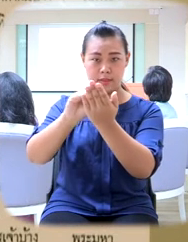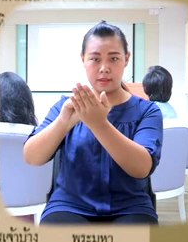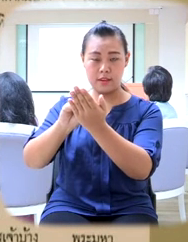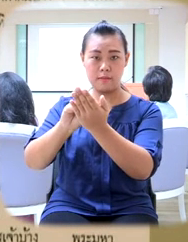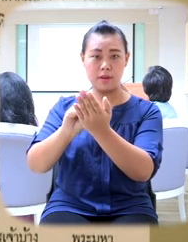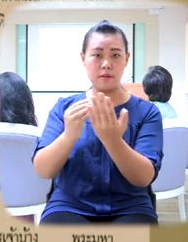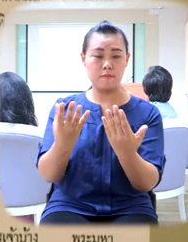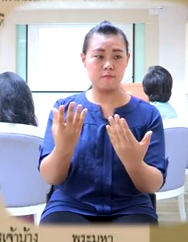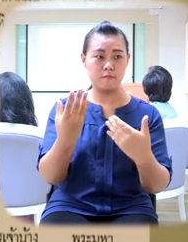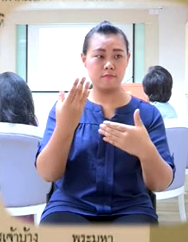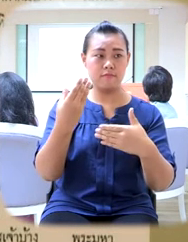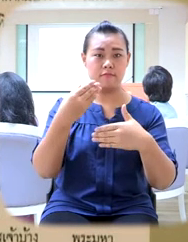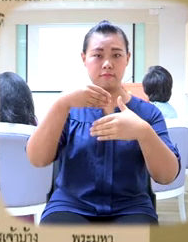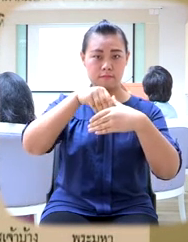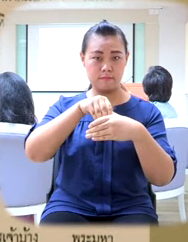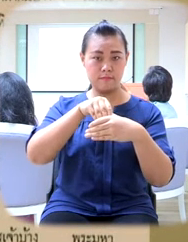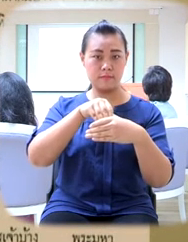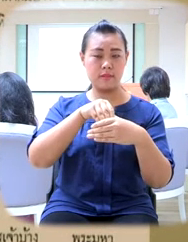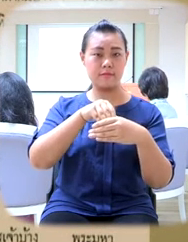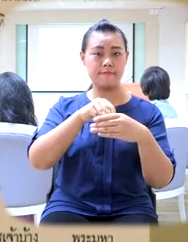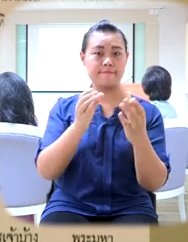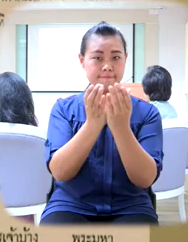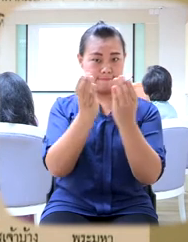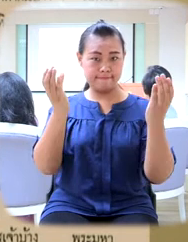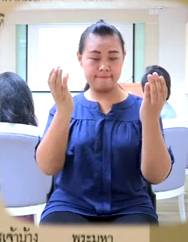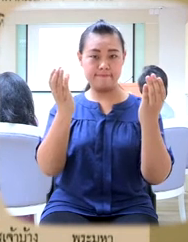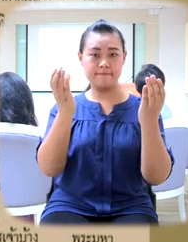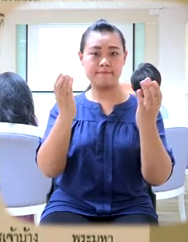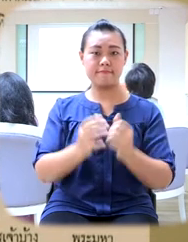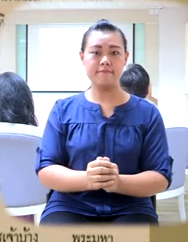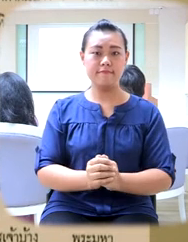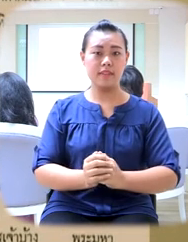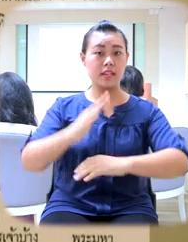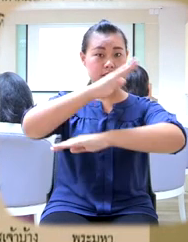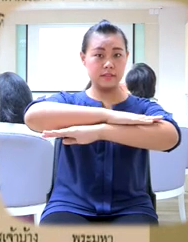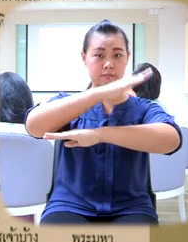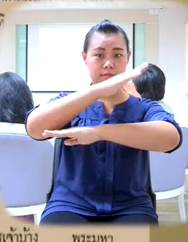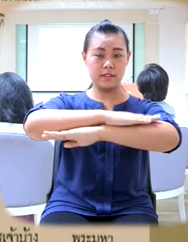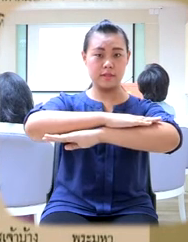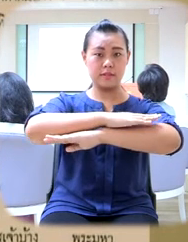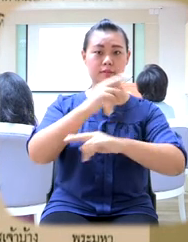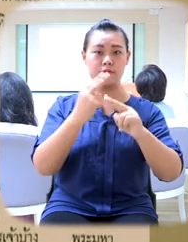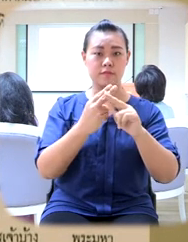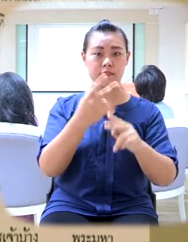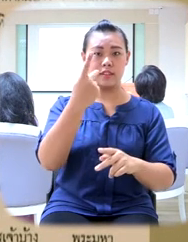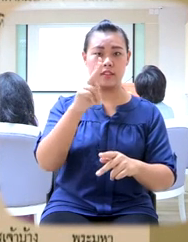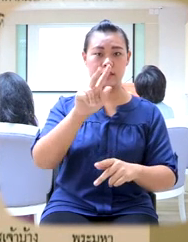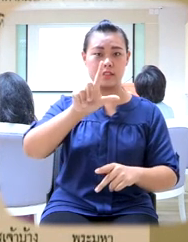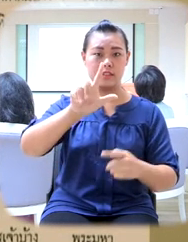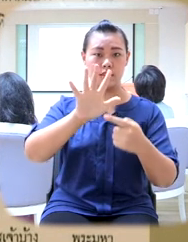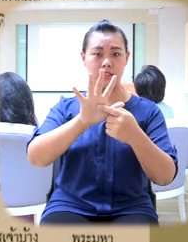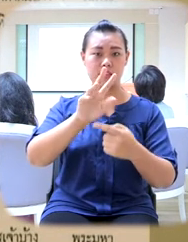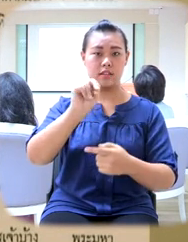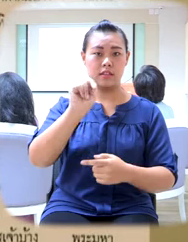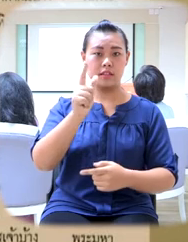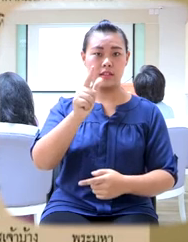อันนี้เป็นฉบับพิมพ์ของครูเป็นฉบับพิมพ์ของสำนักพิมพ์คลังวิทยานะครับก็จะมีบานพระแน